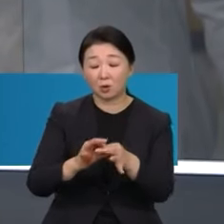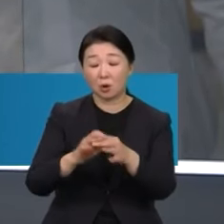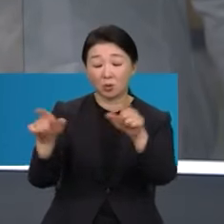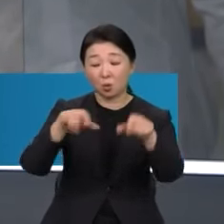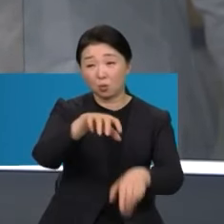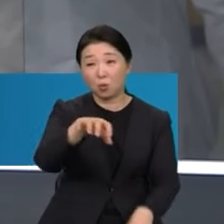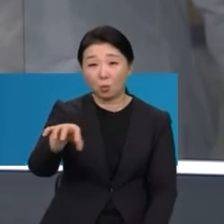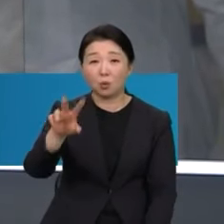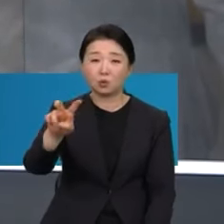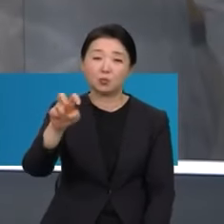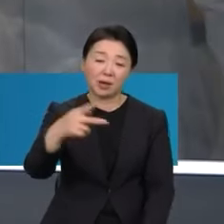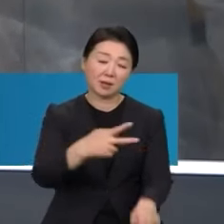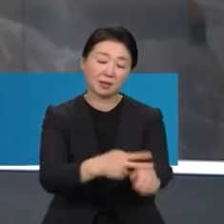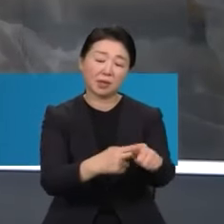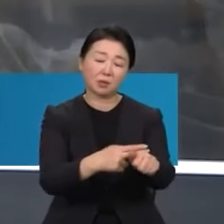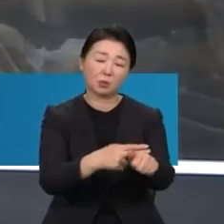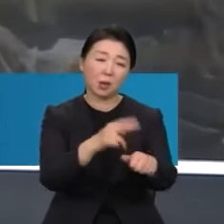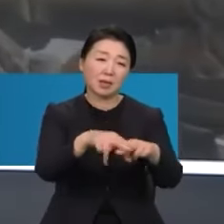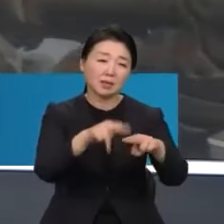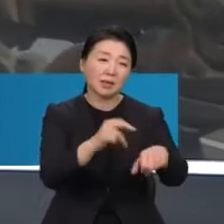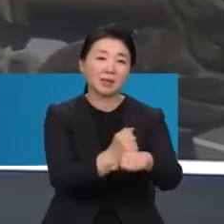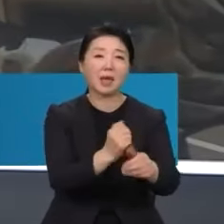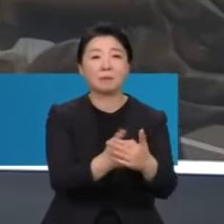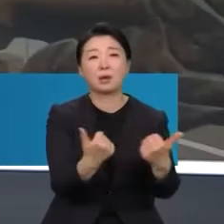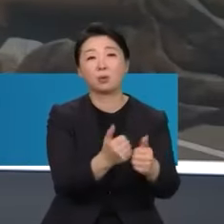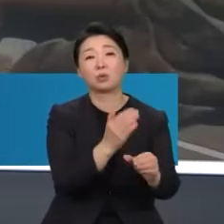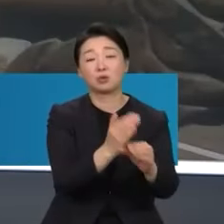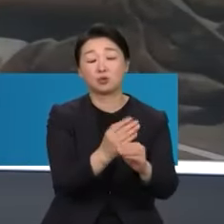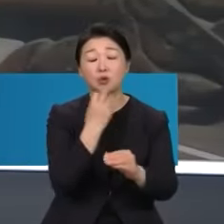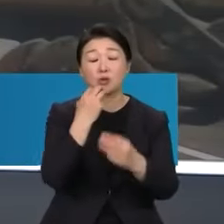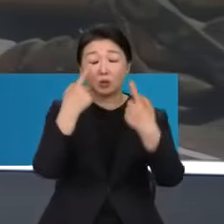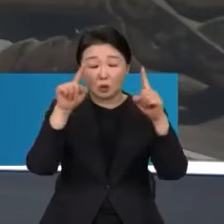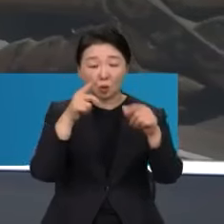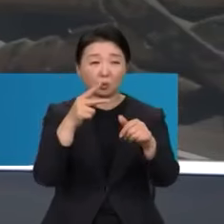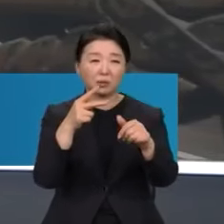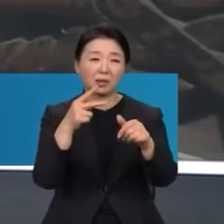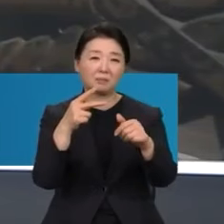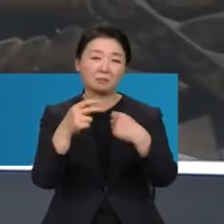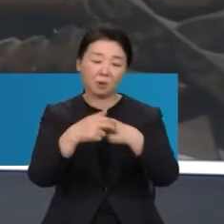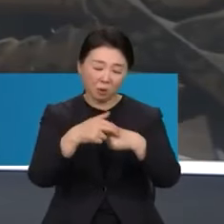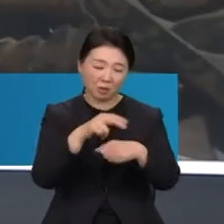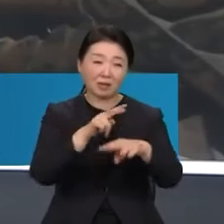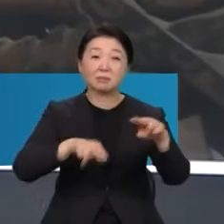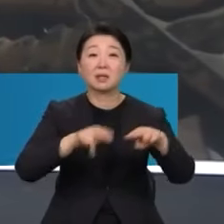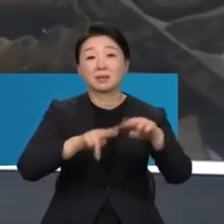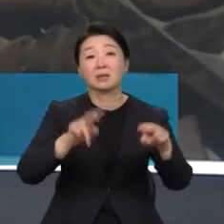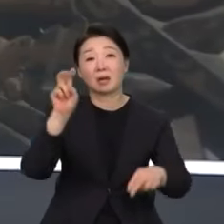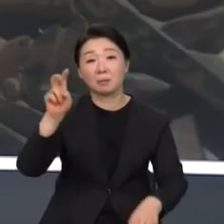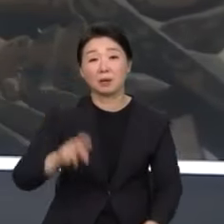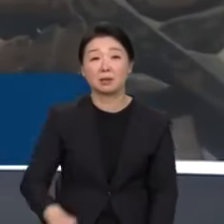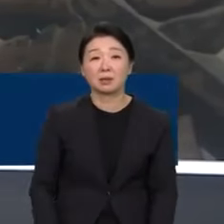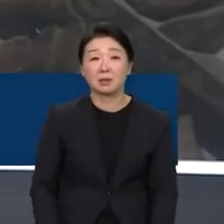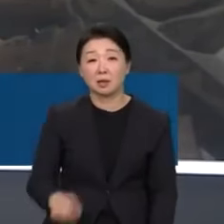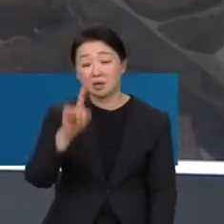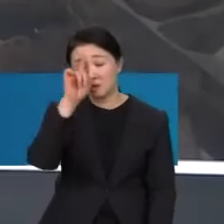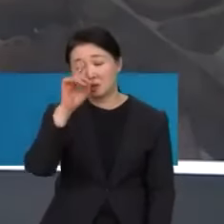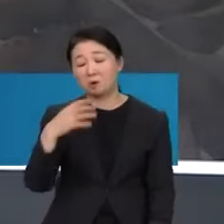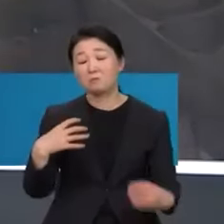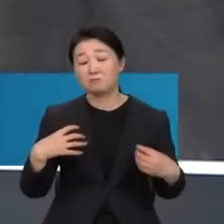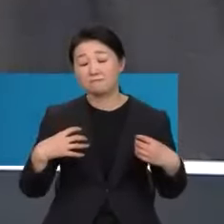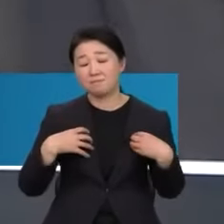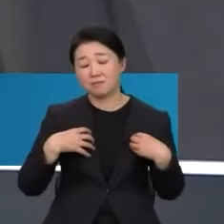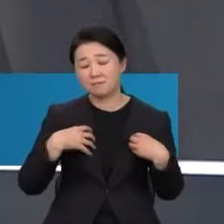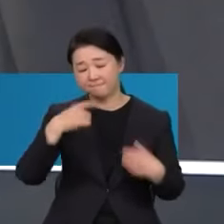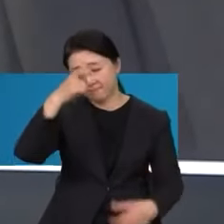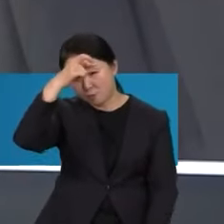논의 중인데 다음 주 서울대 의대를 시작으로 집단 사직이 잇따를 걸로 예상됩니다. 정부는 연일 강경 대응인데 병원을